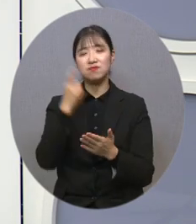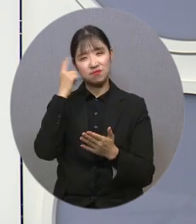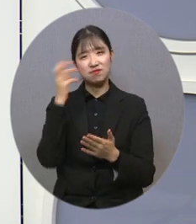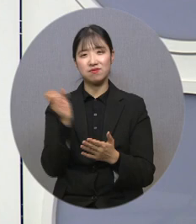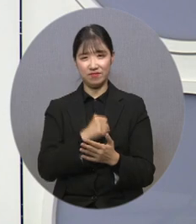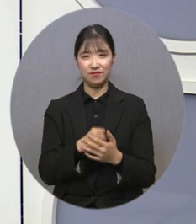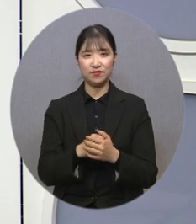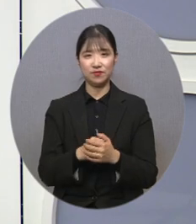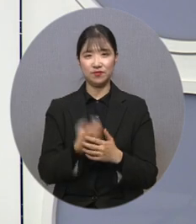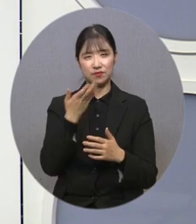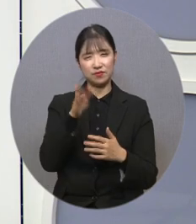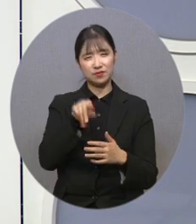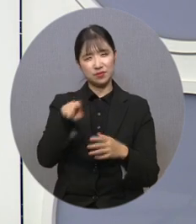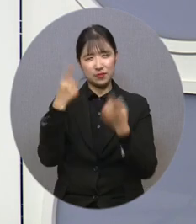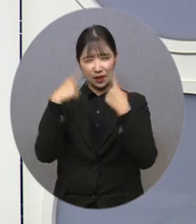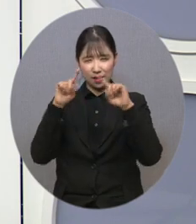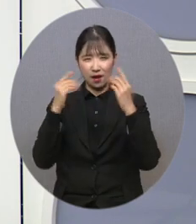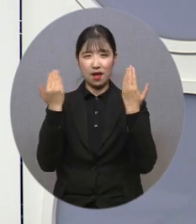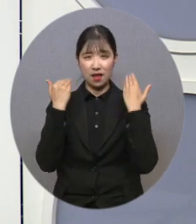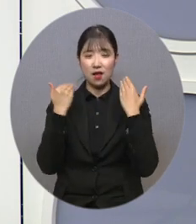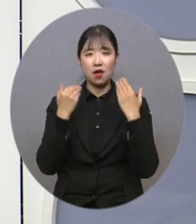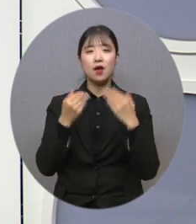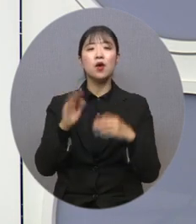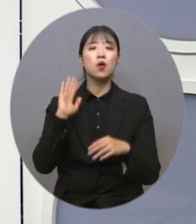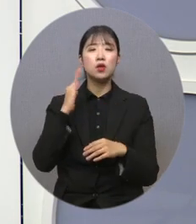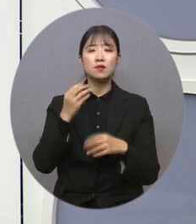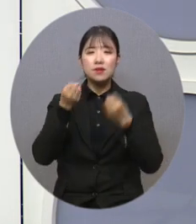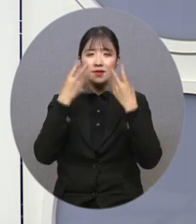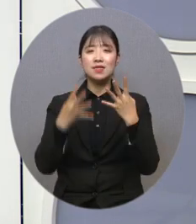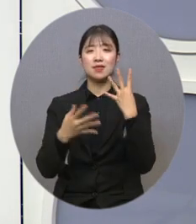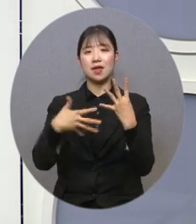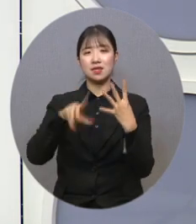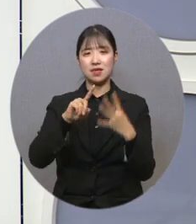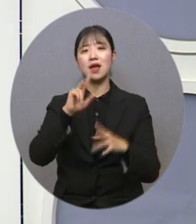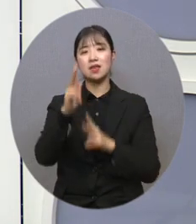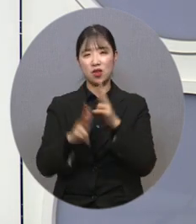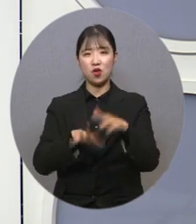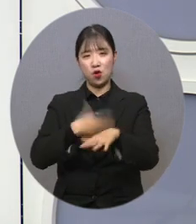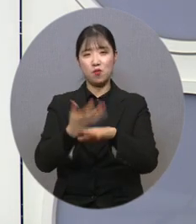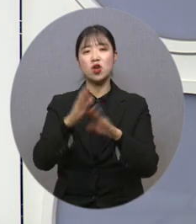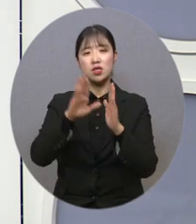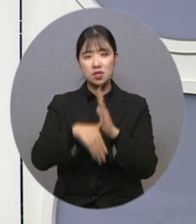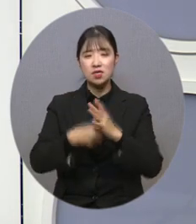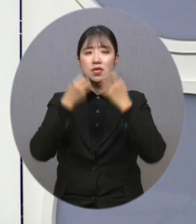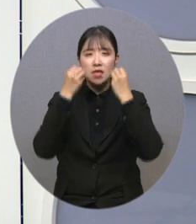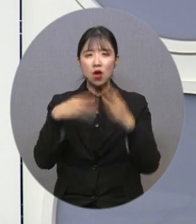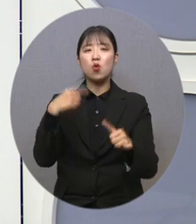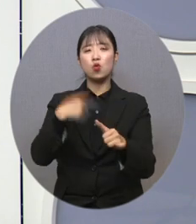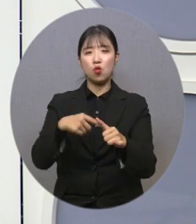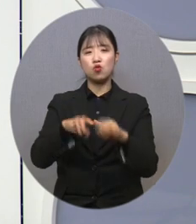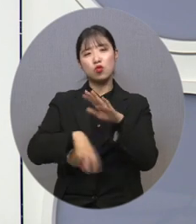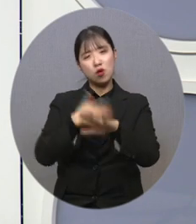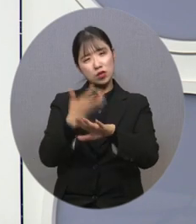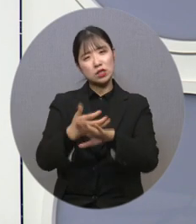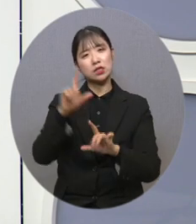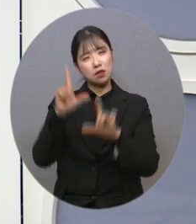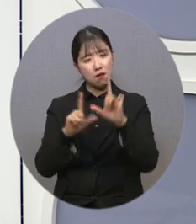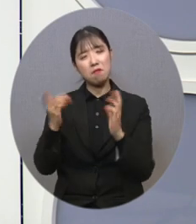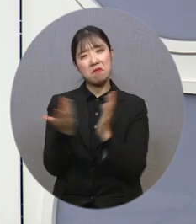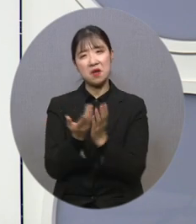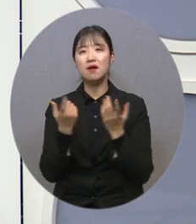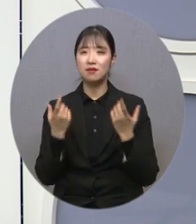교육이죠. 근데 이 대학이 요즘에 신 4차 산업혁명 시대의 새로운 교육 혁신 트렌드와